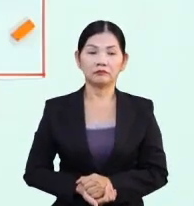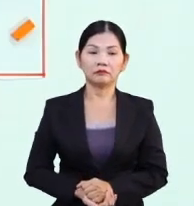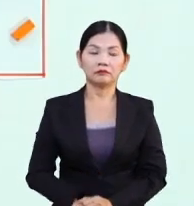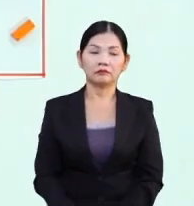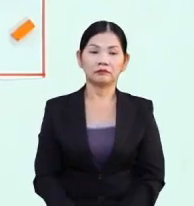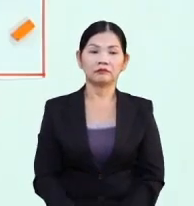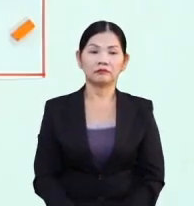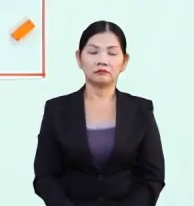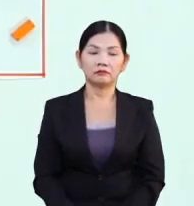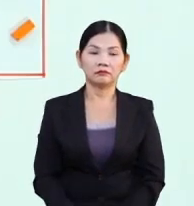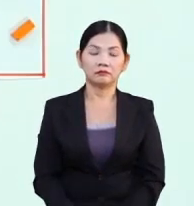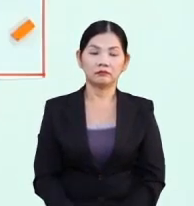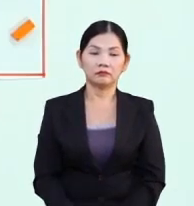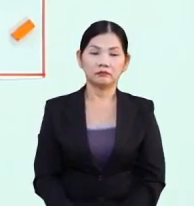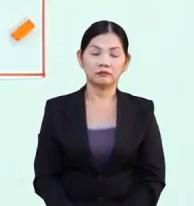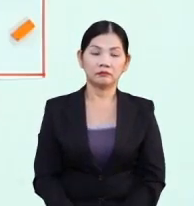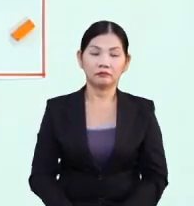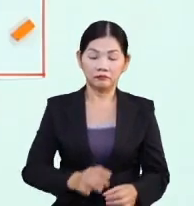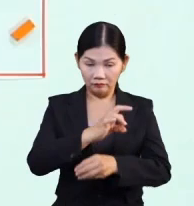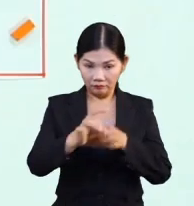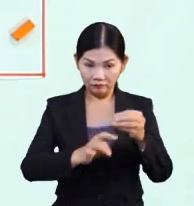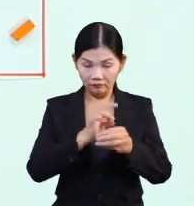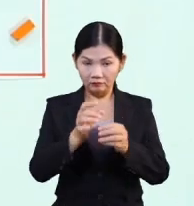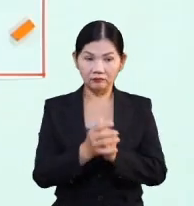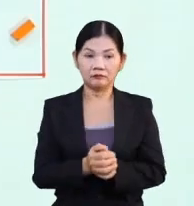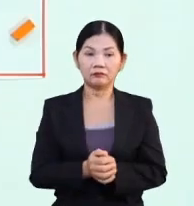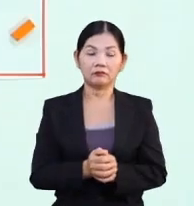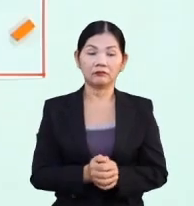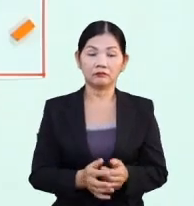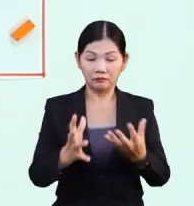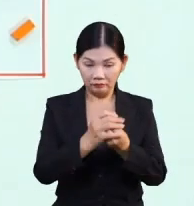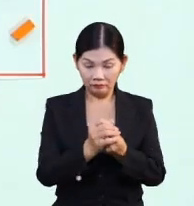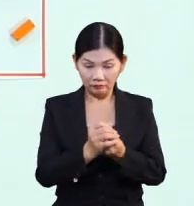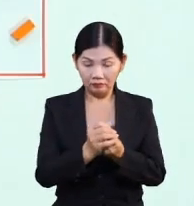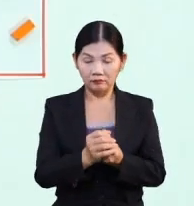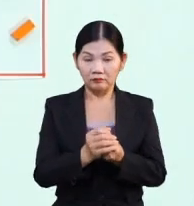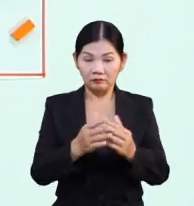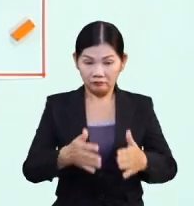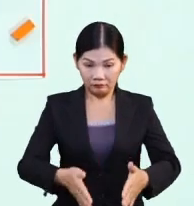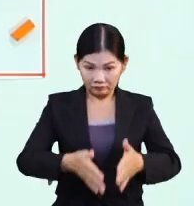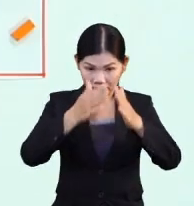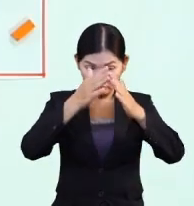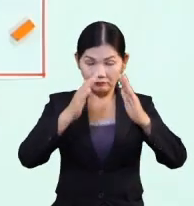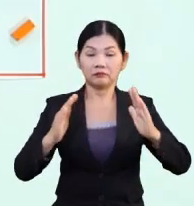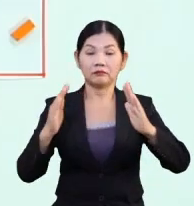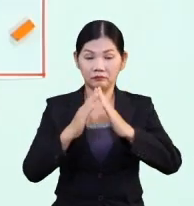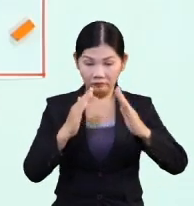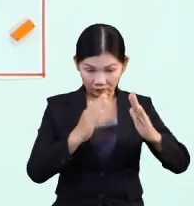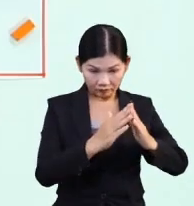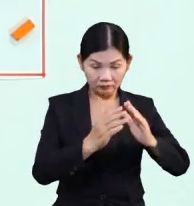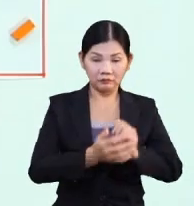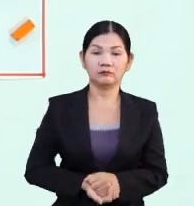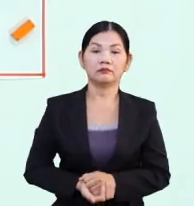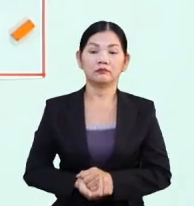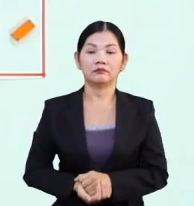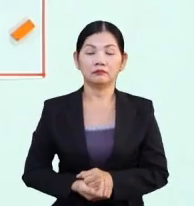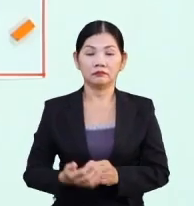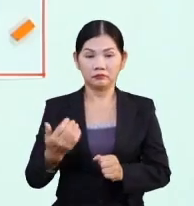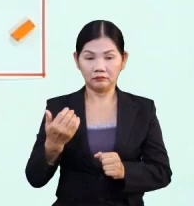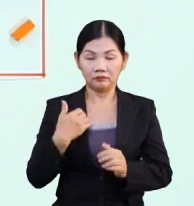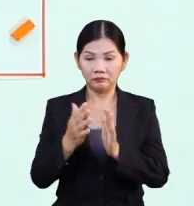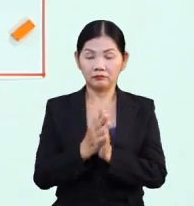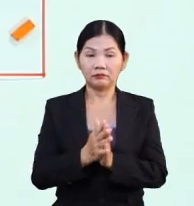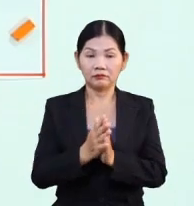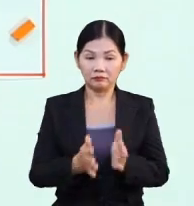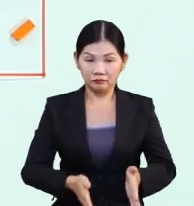ចាចំណោទដែលអ្នកគ្រូបង្កើតនេះគឺនិយាយអំពីចាចំនួនខ្នងផ្ទះនៅក្នុងភូមិ1មានអត់ចាអញ្ចឹងតើខ្ន